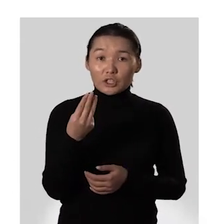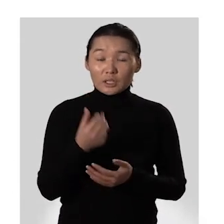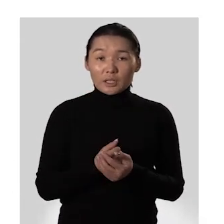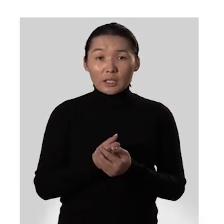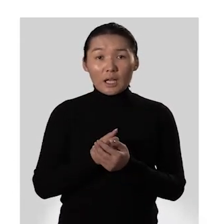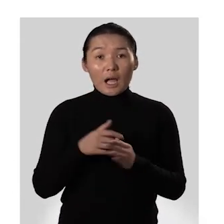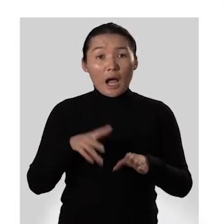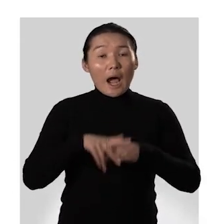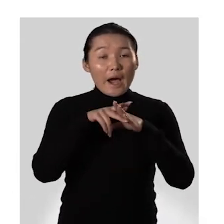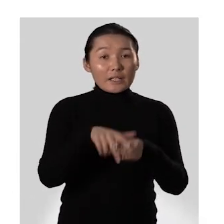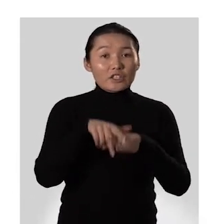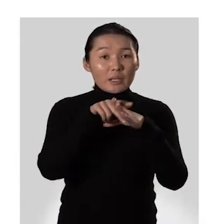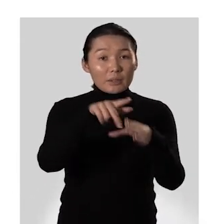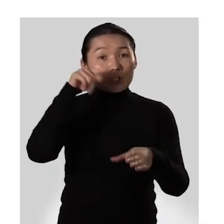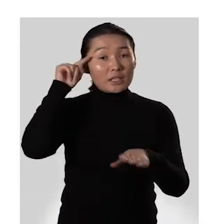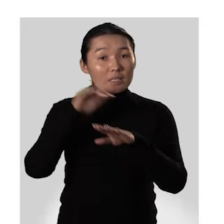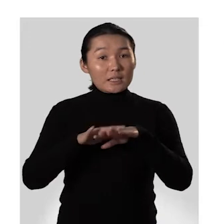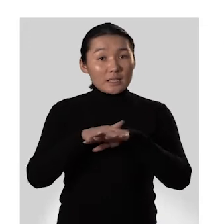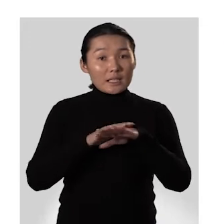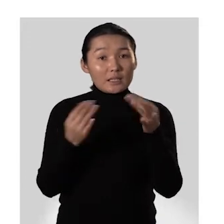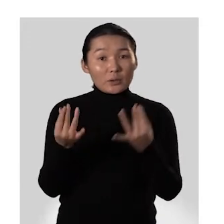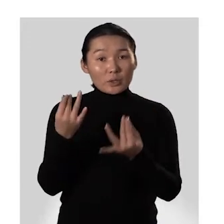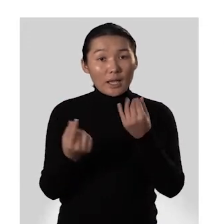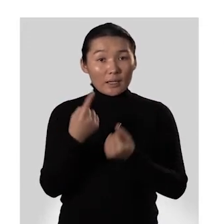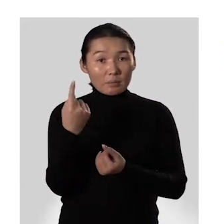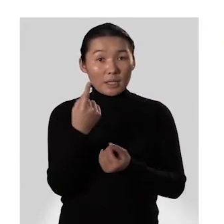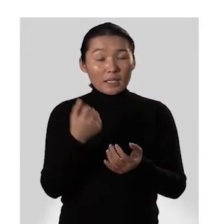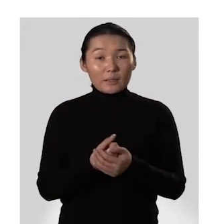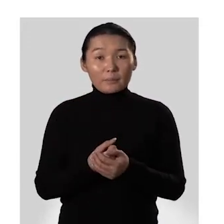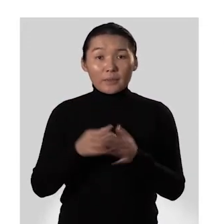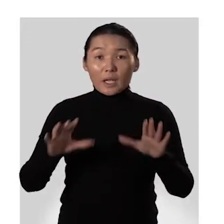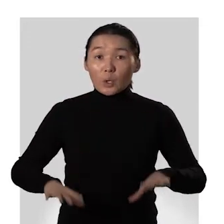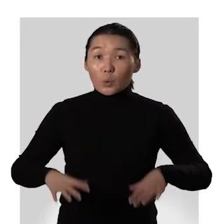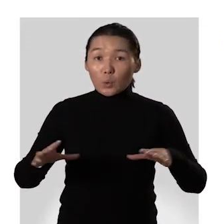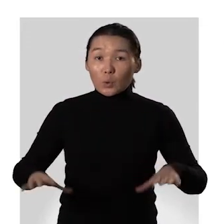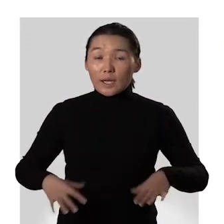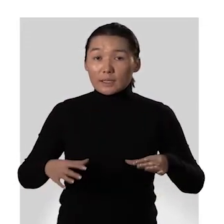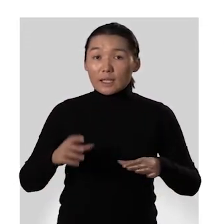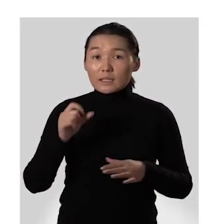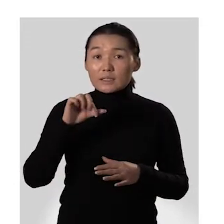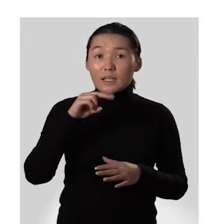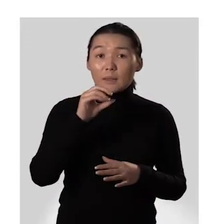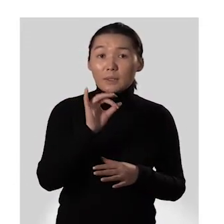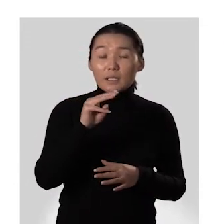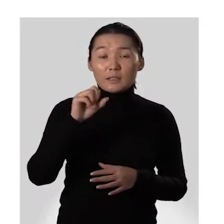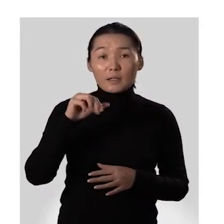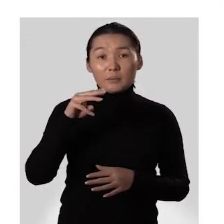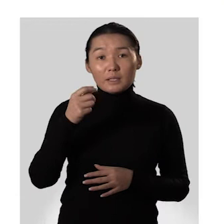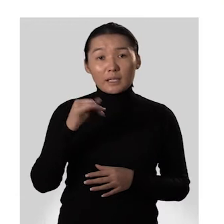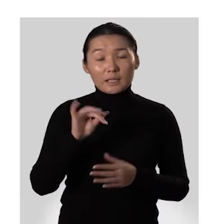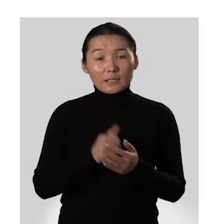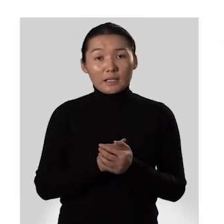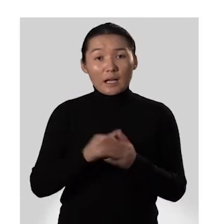Ат чабыш кыргыз элинин оюндарынын бири. Күлүк аттарды саяпкер таптайт.